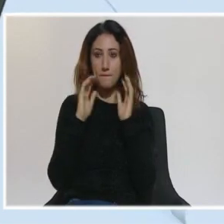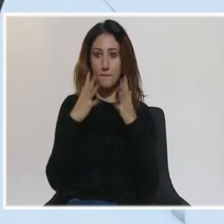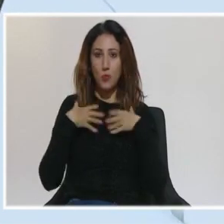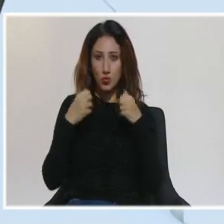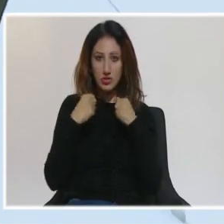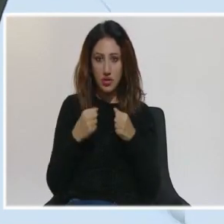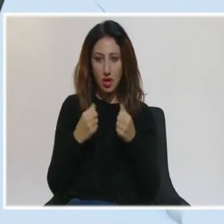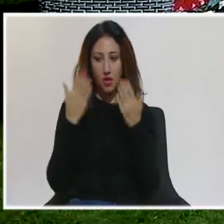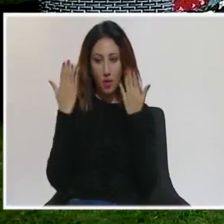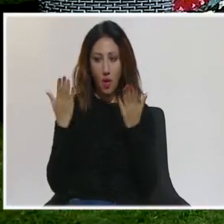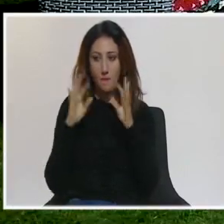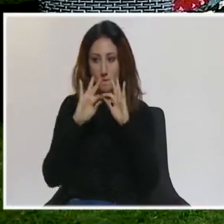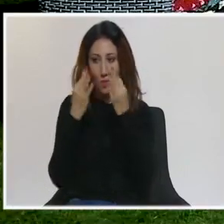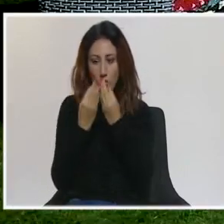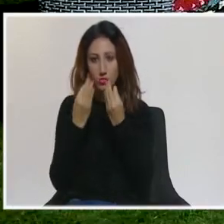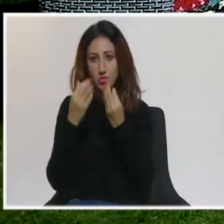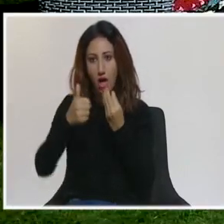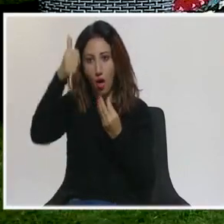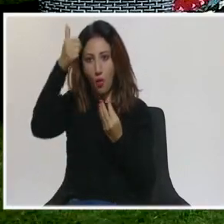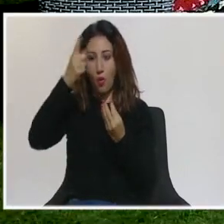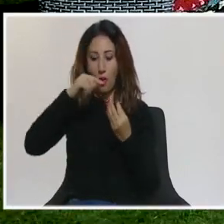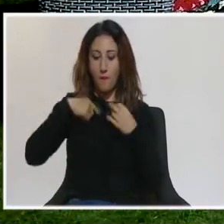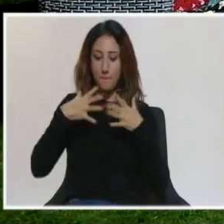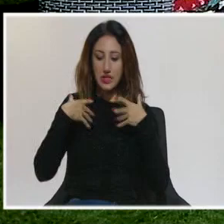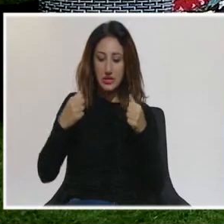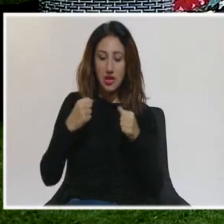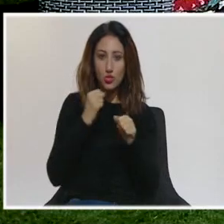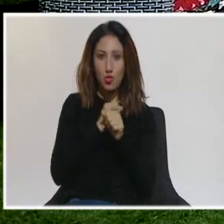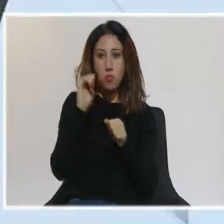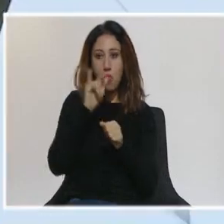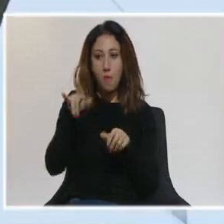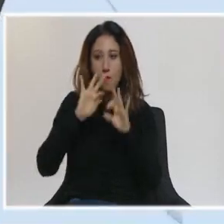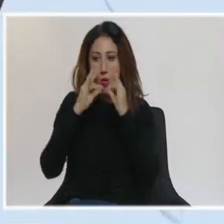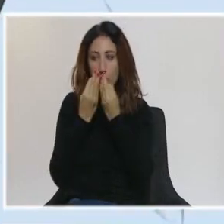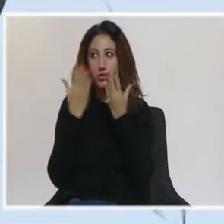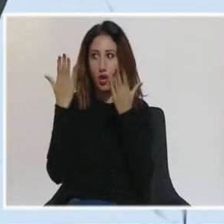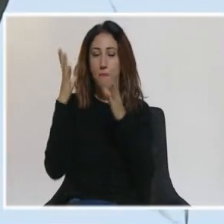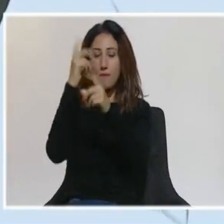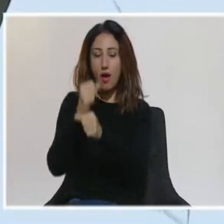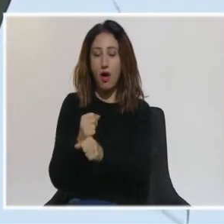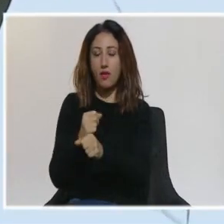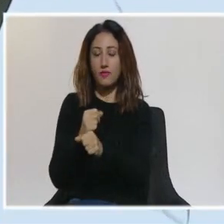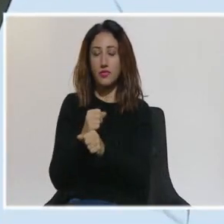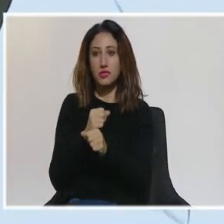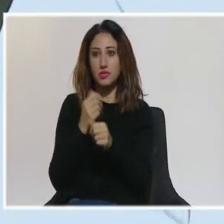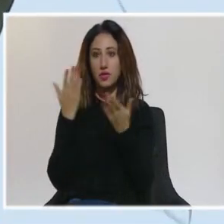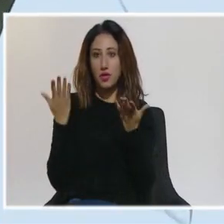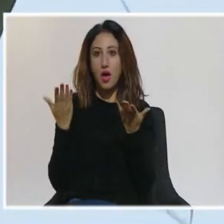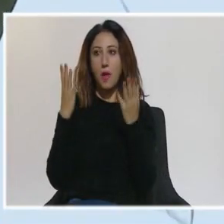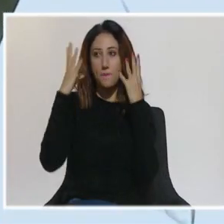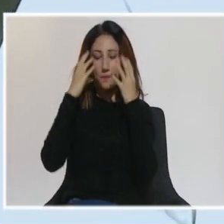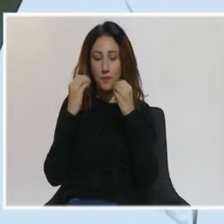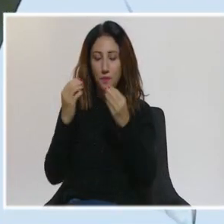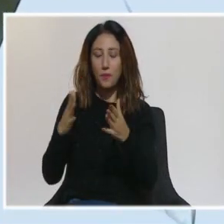بصحتي اسرتي قبل صحتي كمان وقبل شغلي وقبل كل حاجه وارزقهم الهدوء